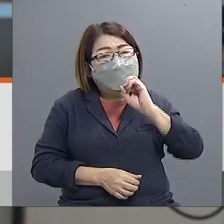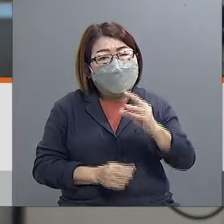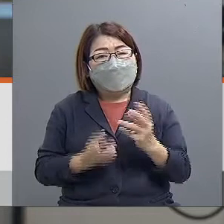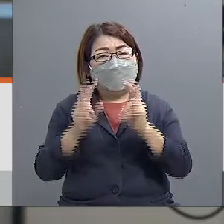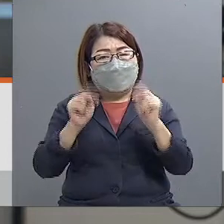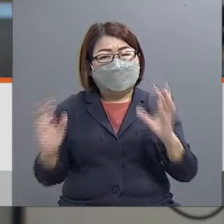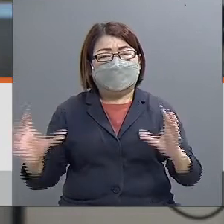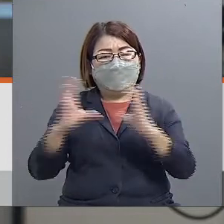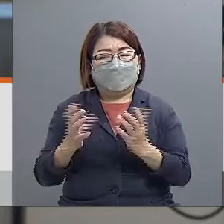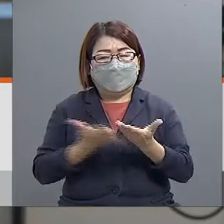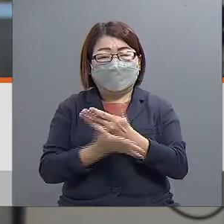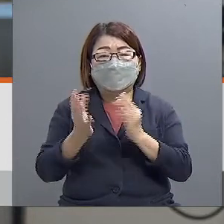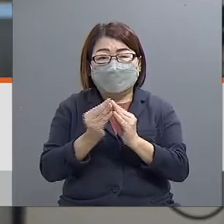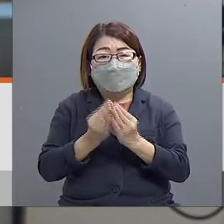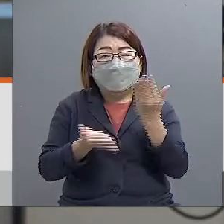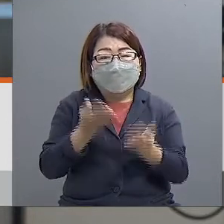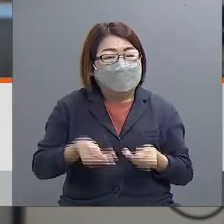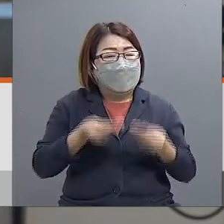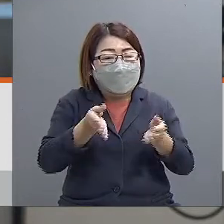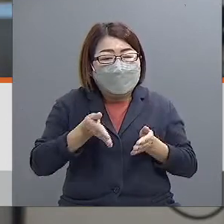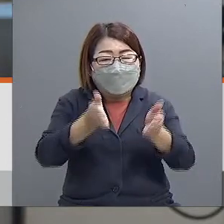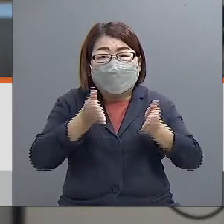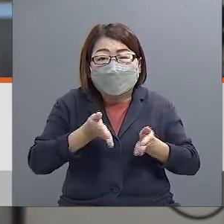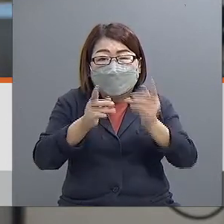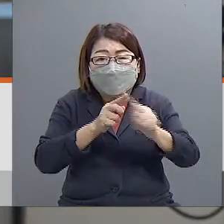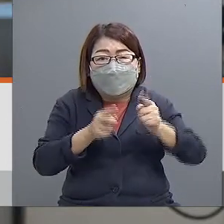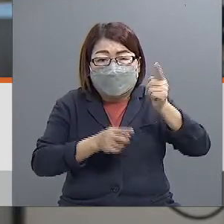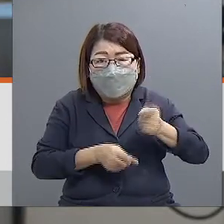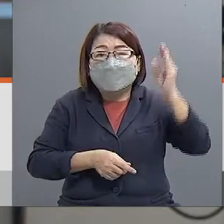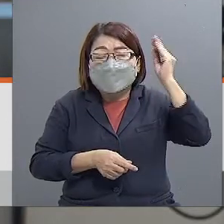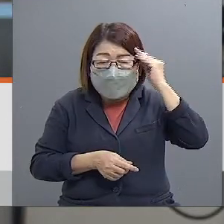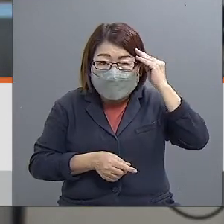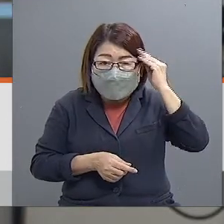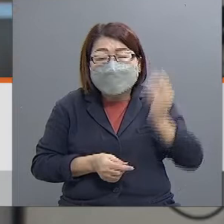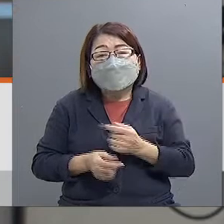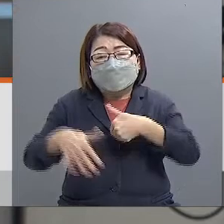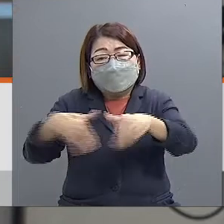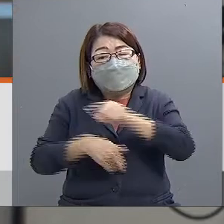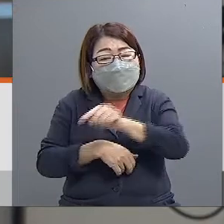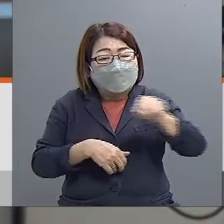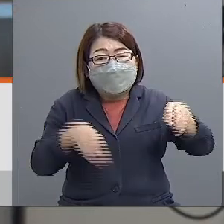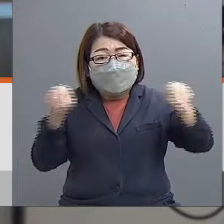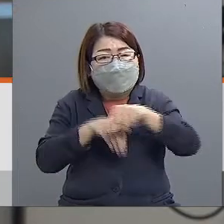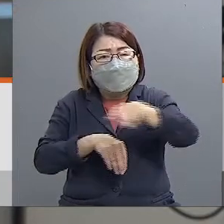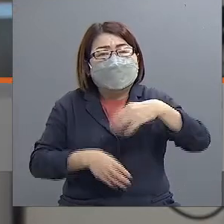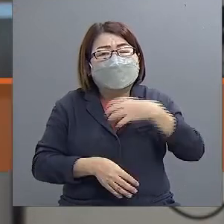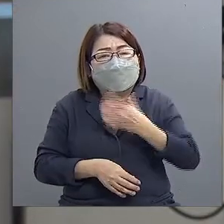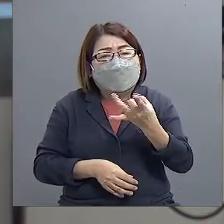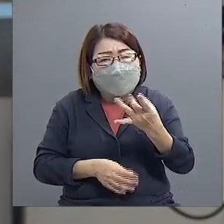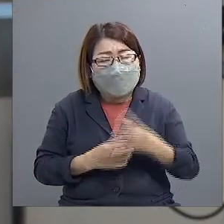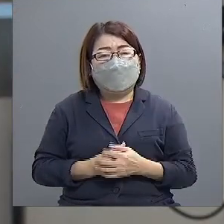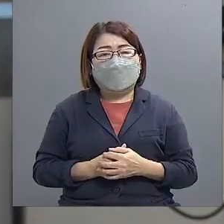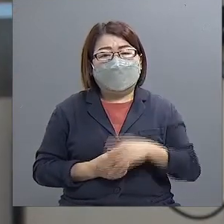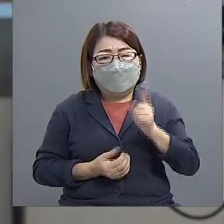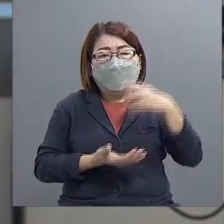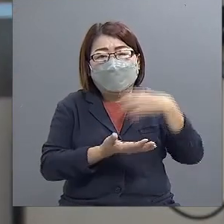ที่รับผิดชอบทราบหรือความต้องการของประชาชนในท้องถิ่นว่าต้องการอย่างไรนะครับก็